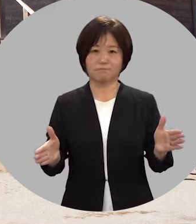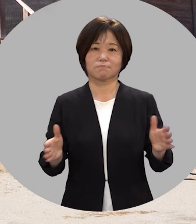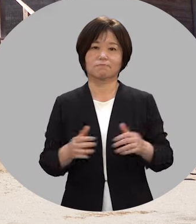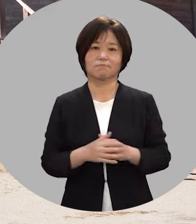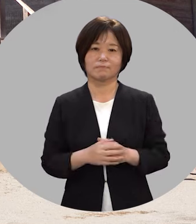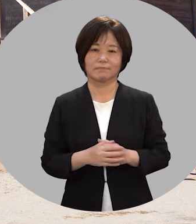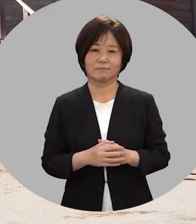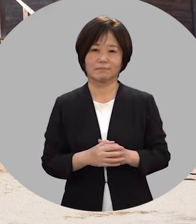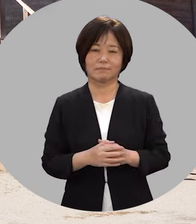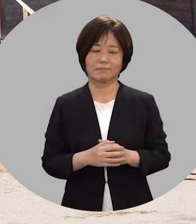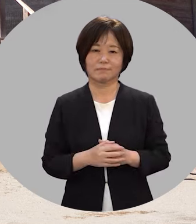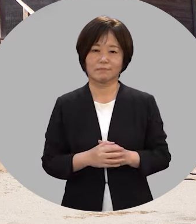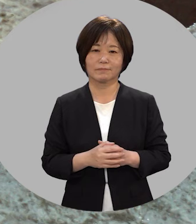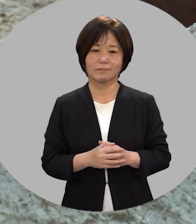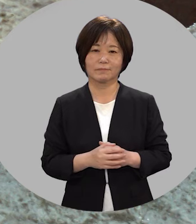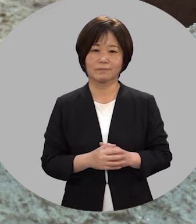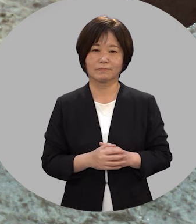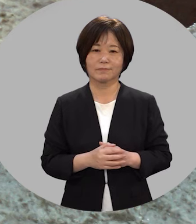ています。